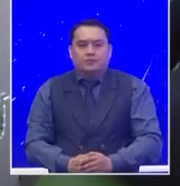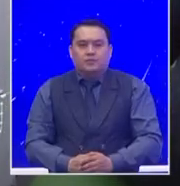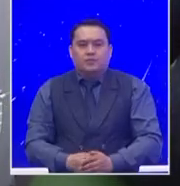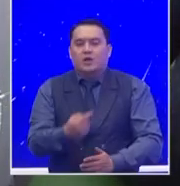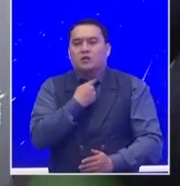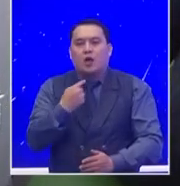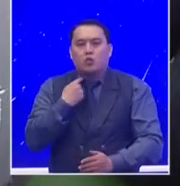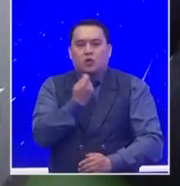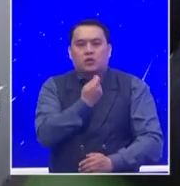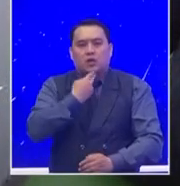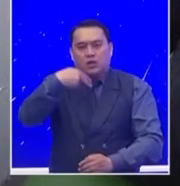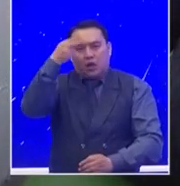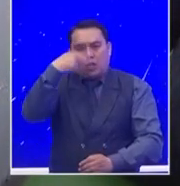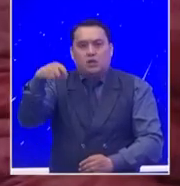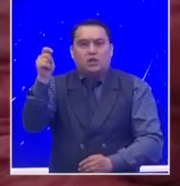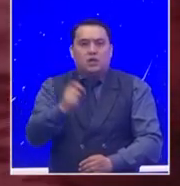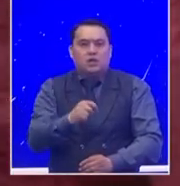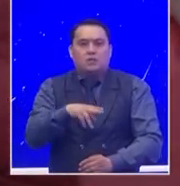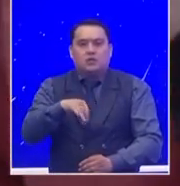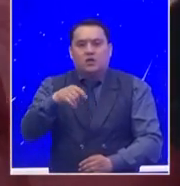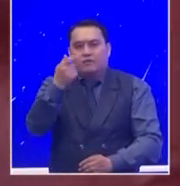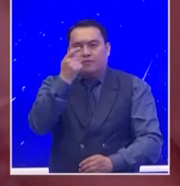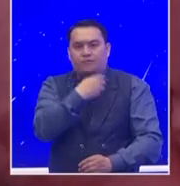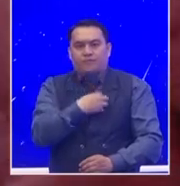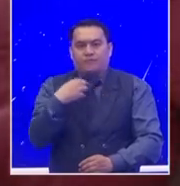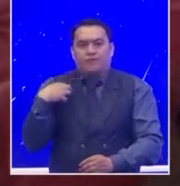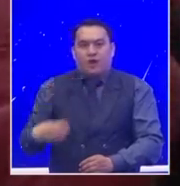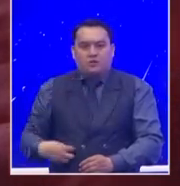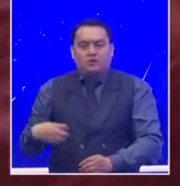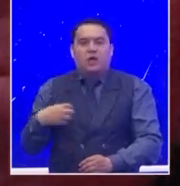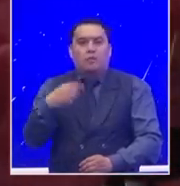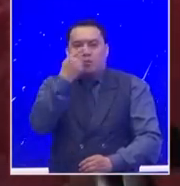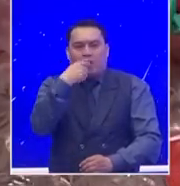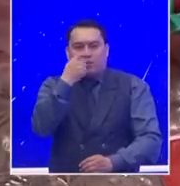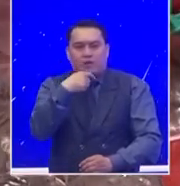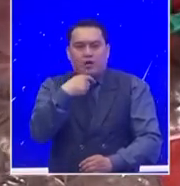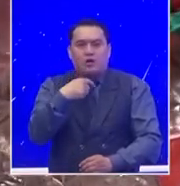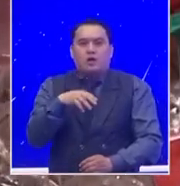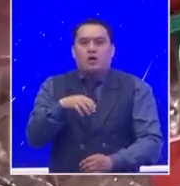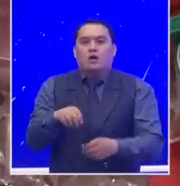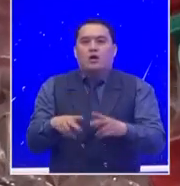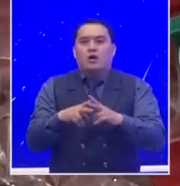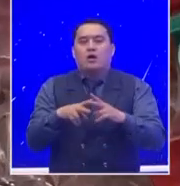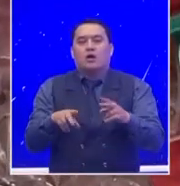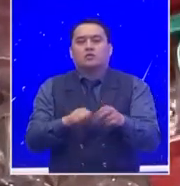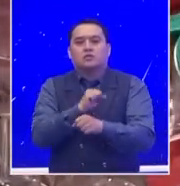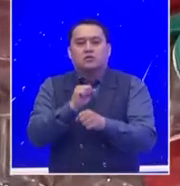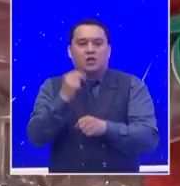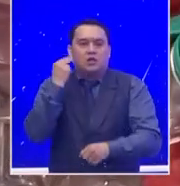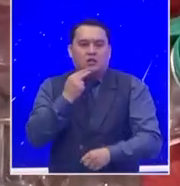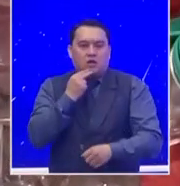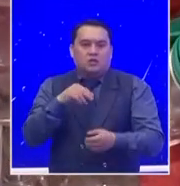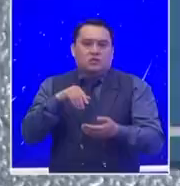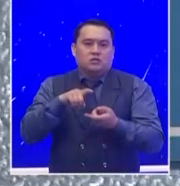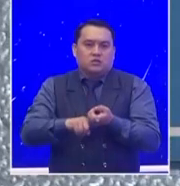Талдықорғанда Италиядан келген бір адам, Еңбекші Қазақ ауданында Франциядан келген және Панфилов ауданынан Алтынкөл станциясының қызметкері тәж вирусы